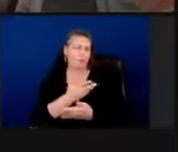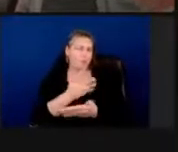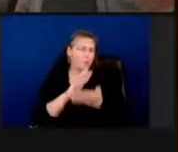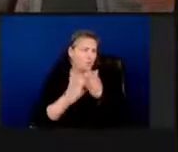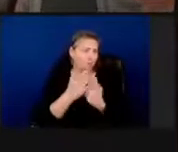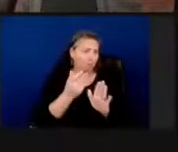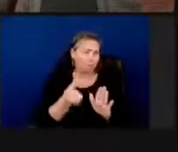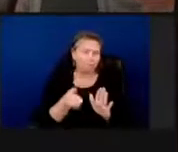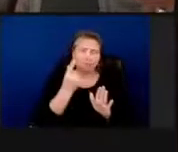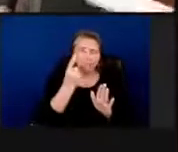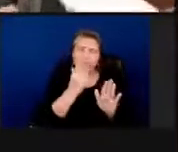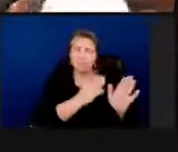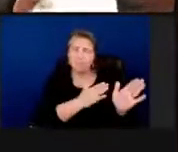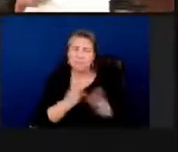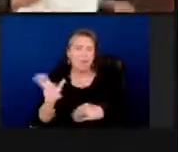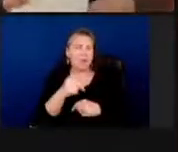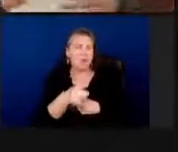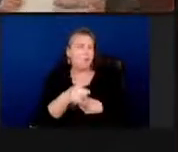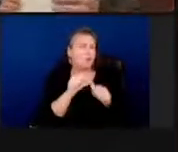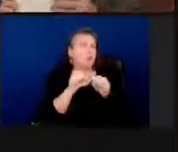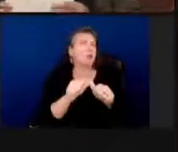umeweza